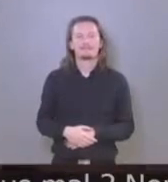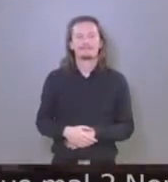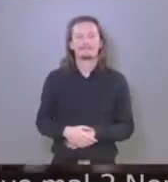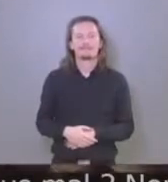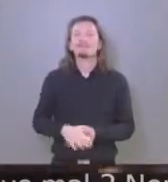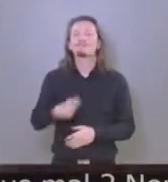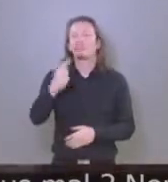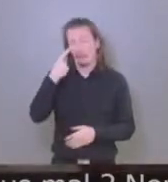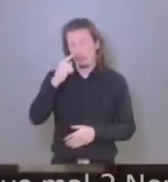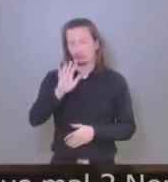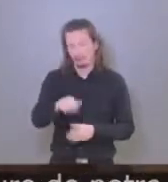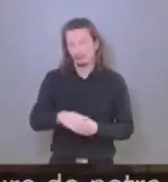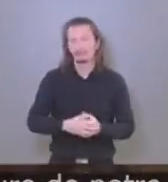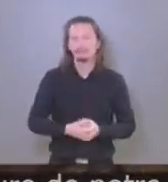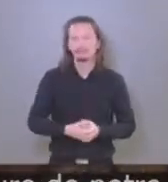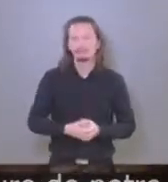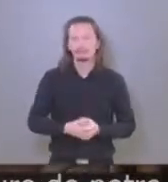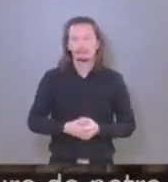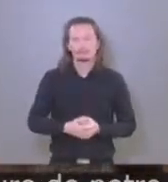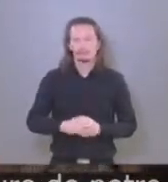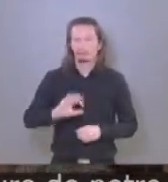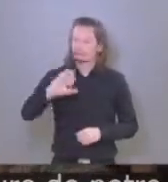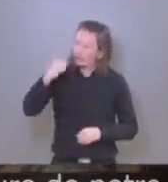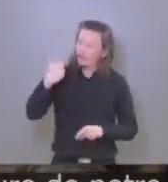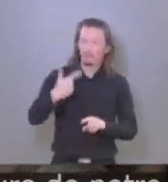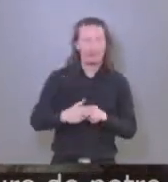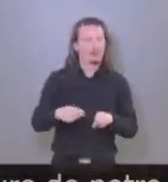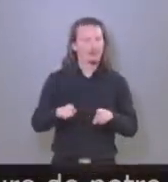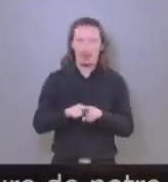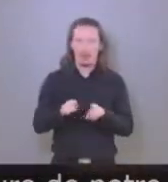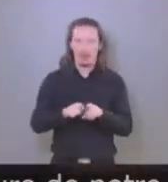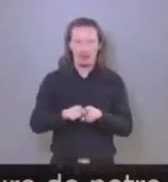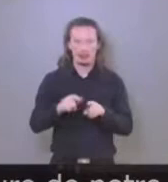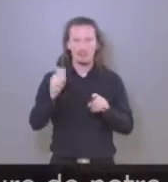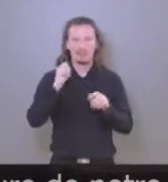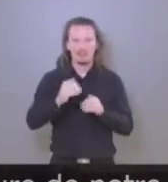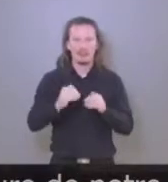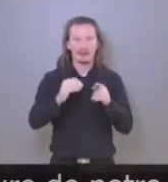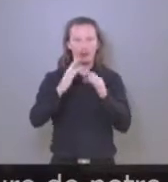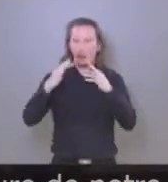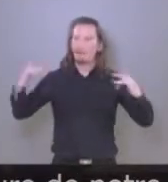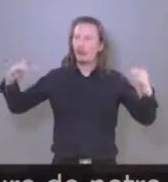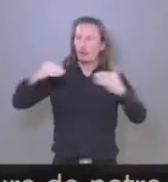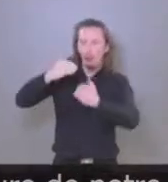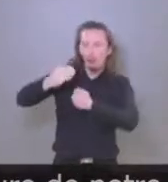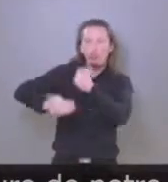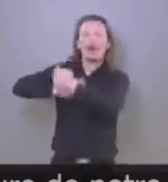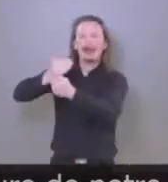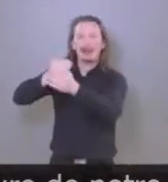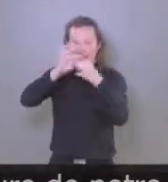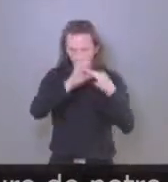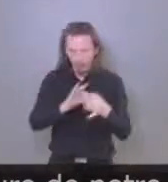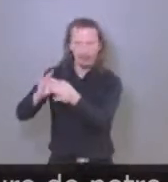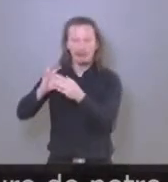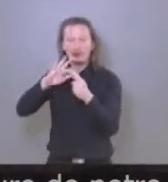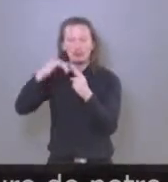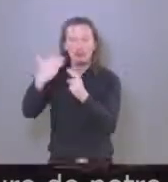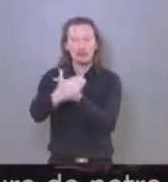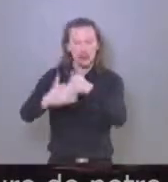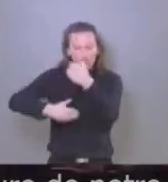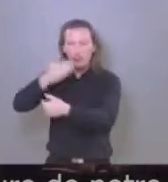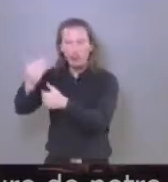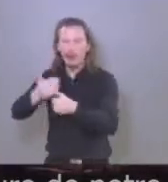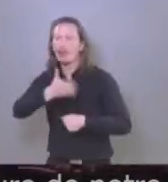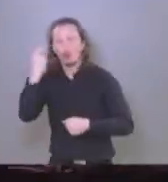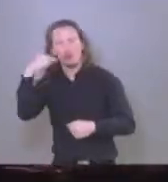Vous allez voir, comme à chaque fois, si vous faites un progrès environnemental ou vous faites un progrès social, ça va mieux pour tout le monde.